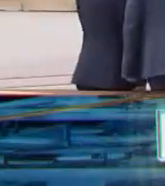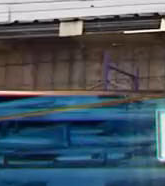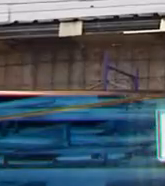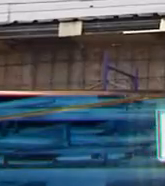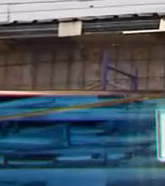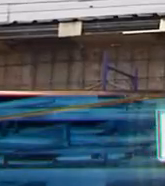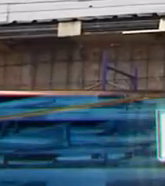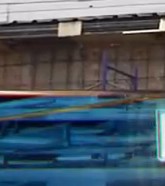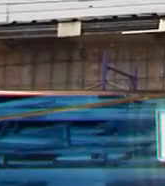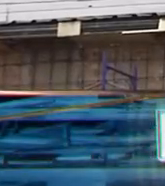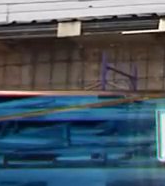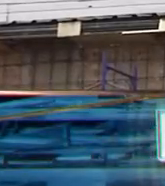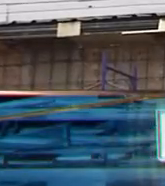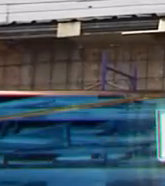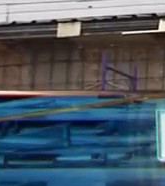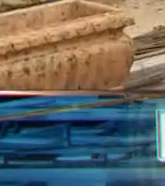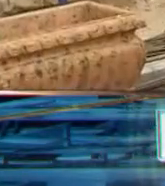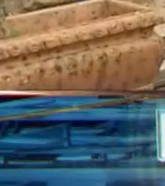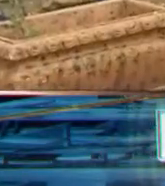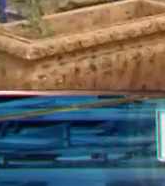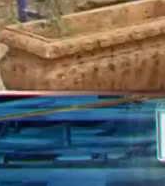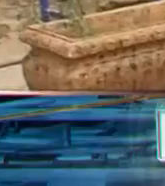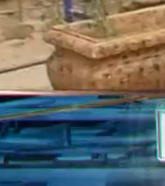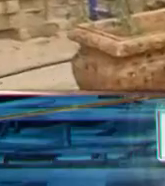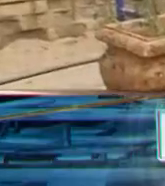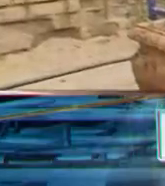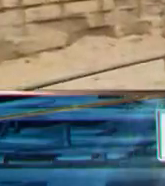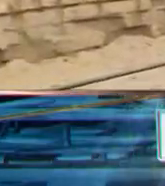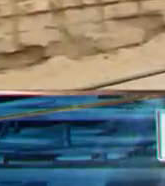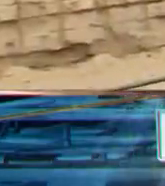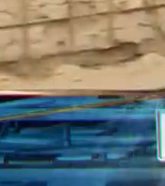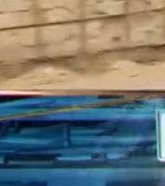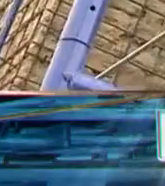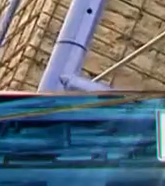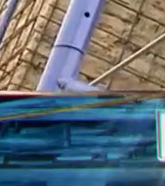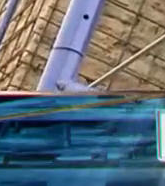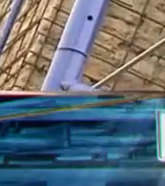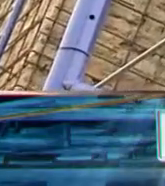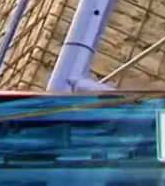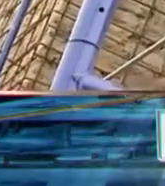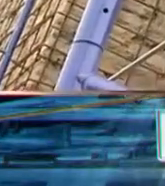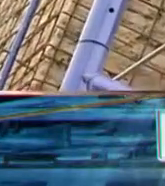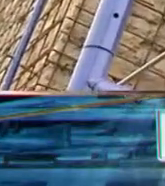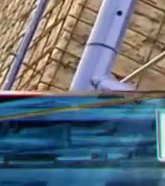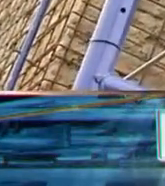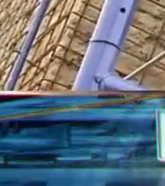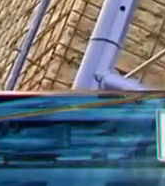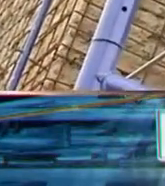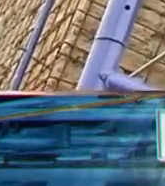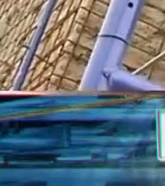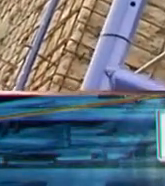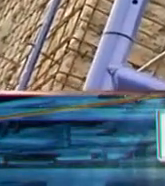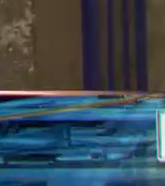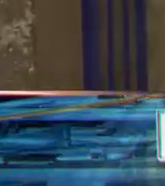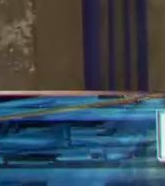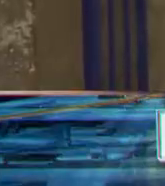Жұмыспен қамтудың жол картасымен 106 жоба. Биыл атқарылатын бұл іс тек Еңбекшіқазақ ауданында ғана. Барысын облыс әкімінің бірінші орынбасары